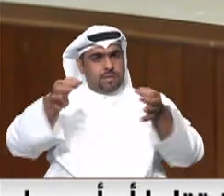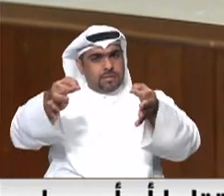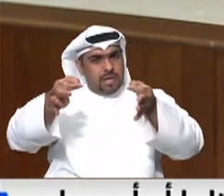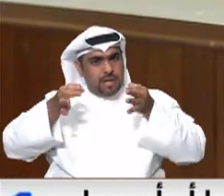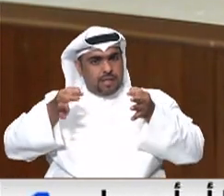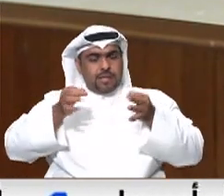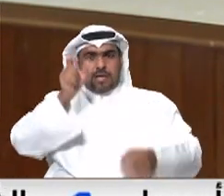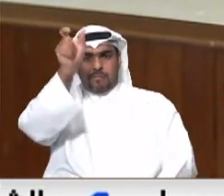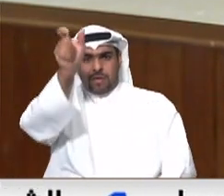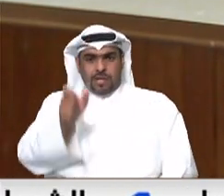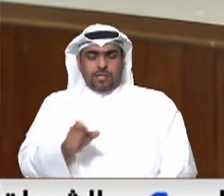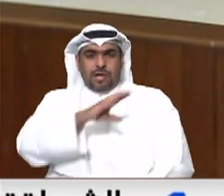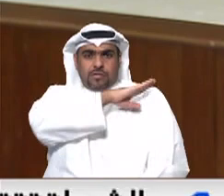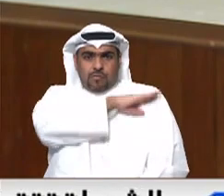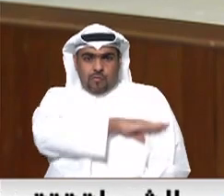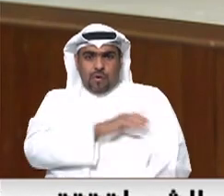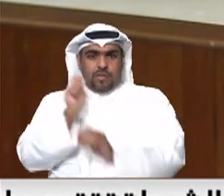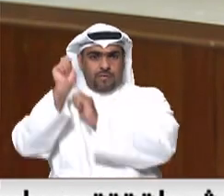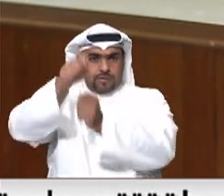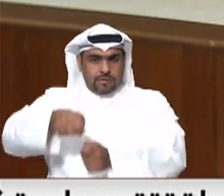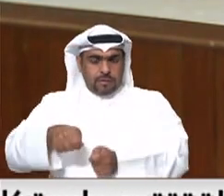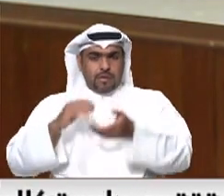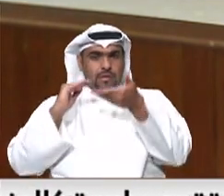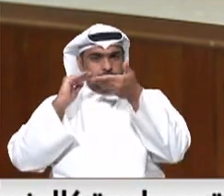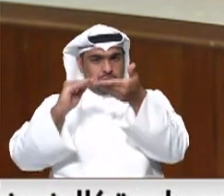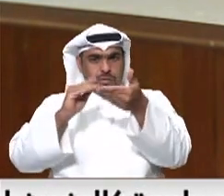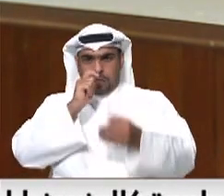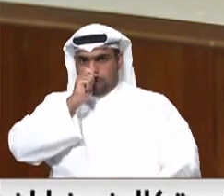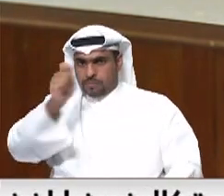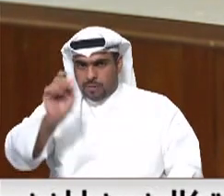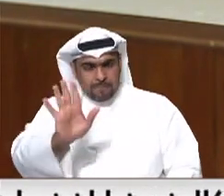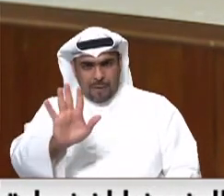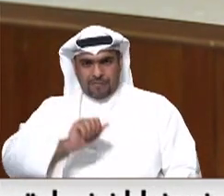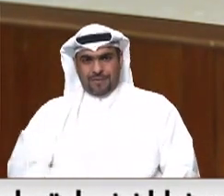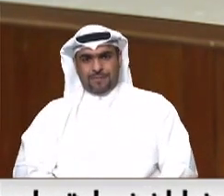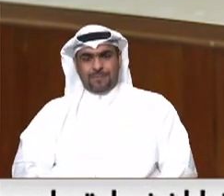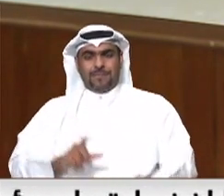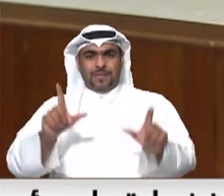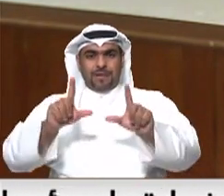في بيئة عمل مناسبة دون ما تميز. فيصل الجاسم، تلفزيون دولة الكويت.